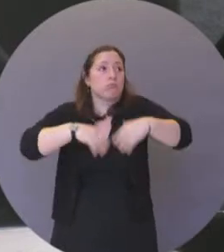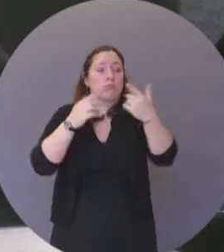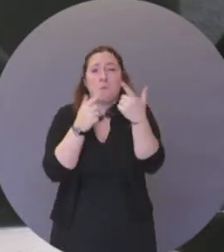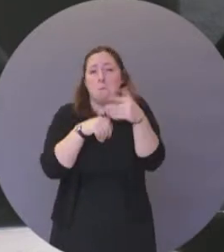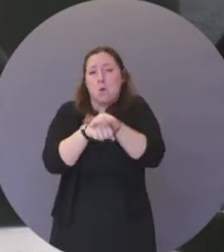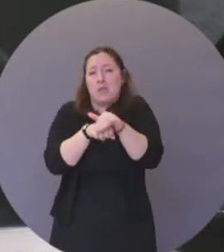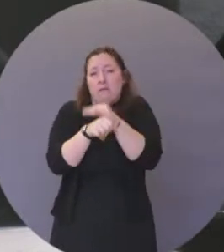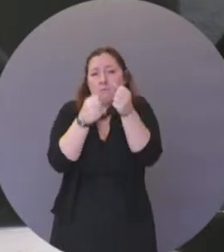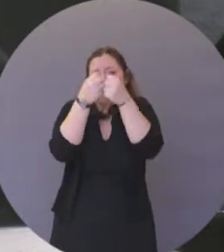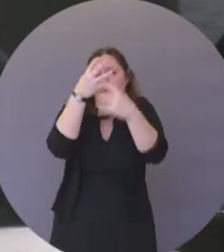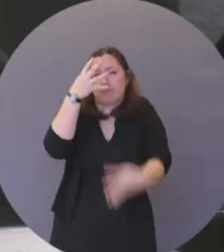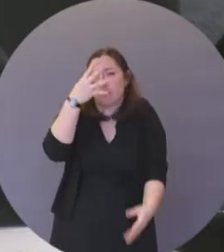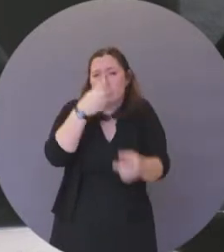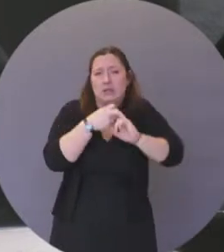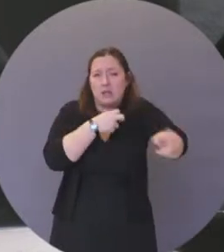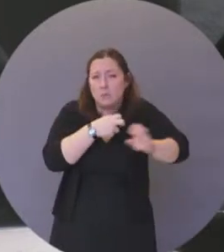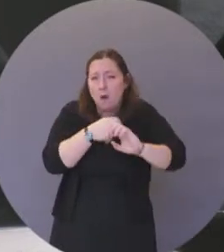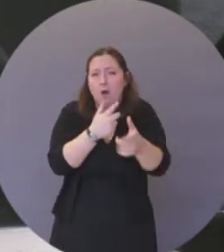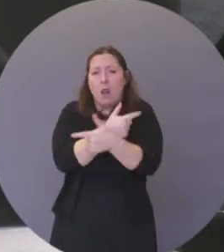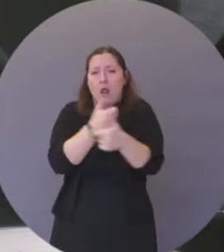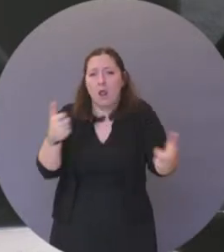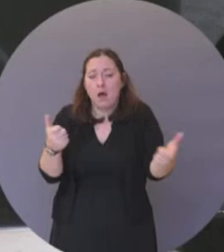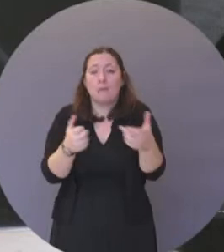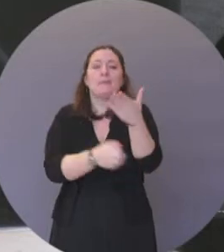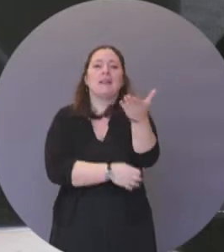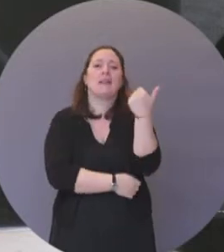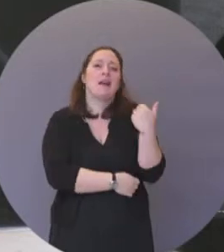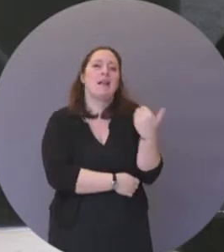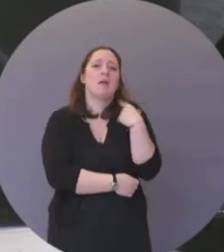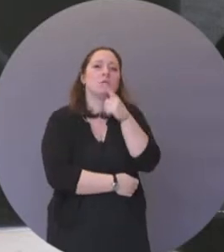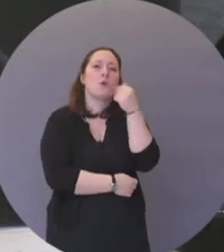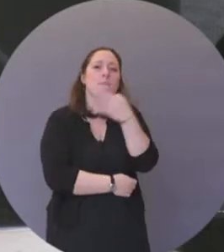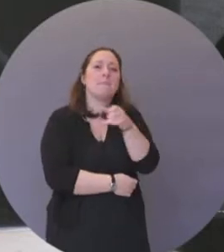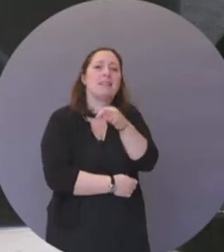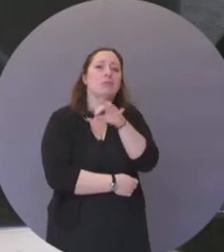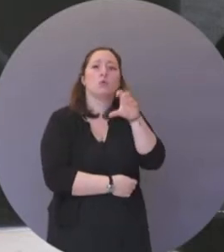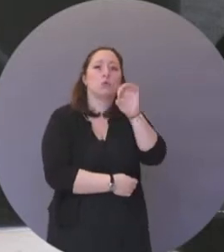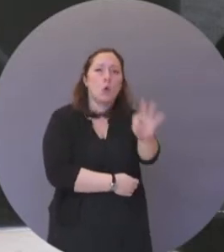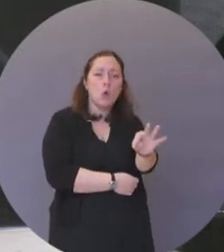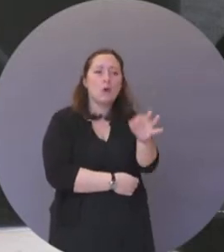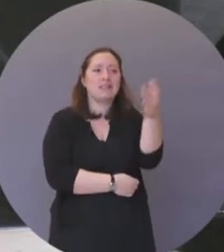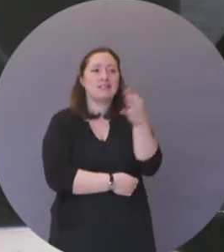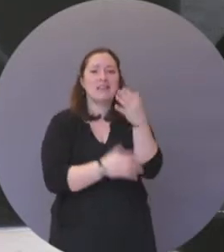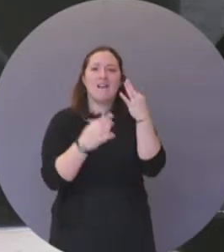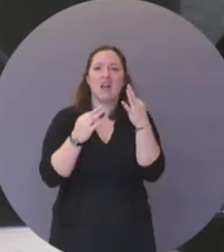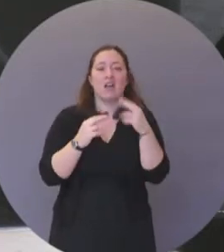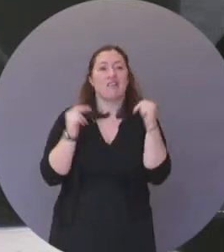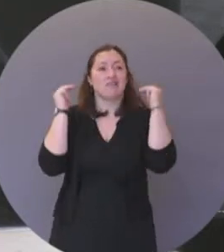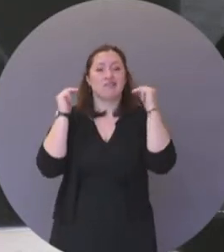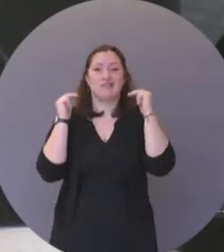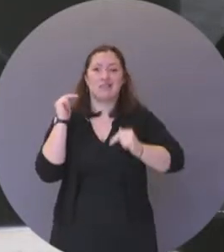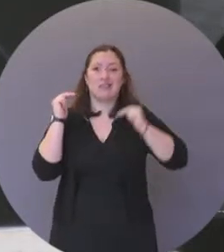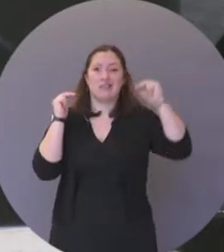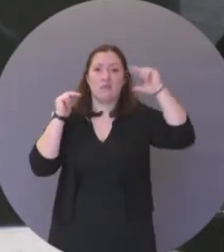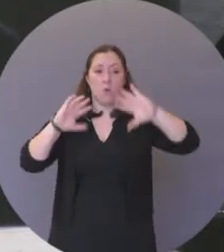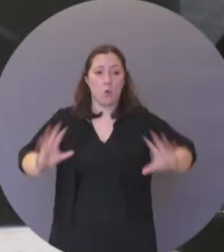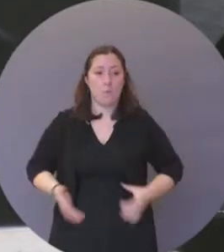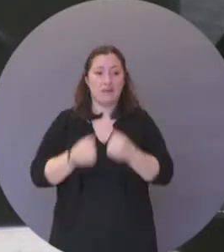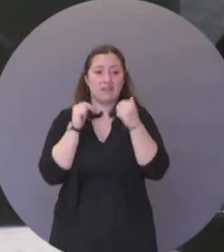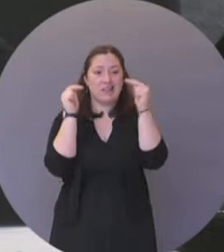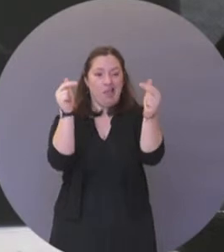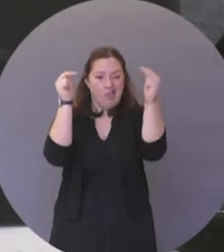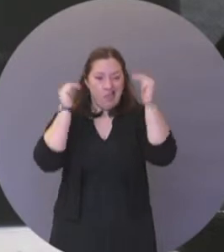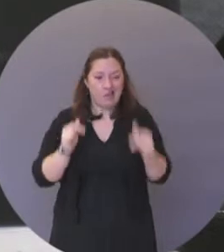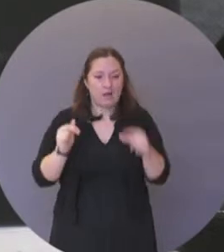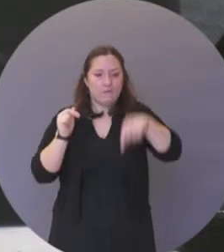Dominique Pinteau l'évoquais des savoirs être ou des remises à niveau et des vraiment un accompagnement au